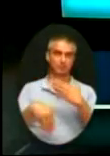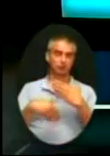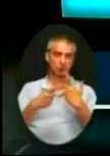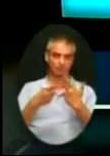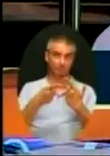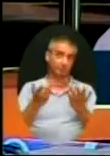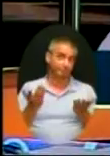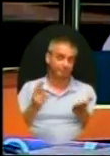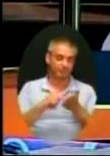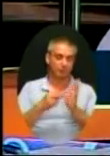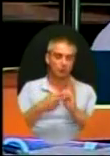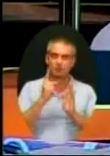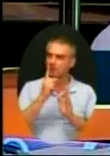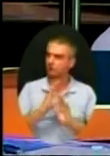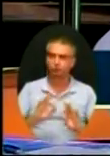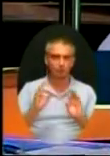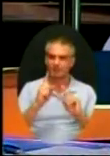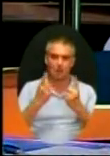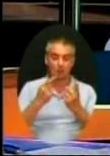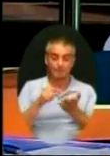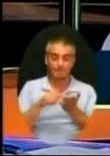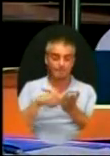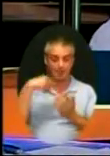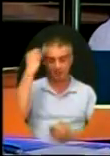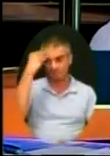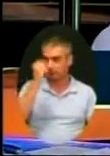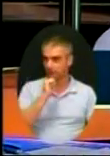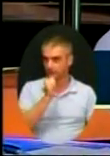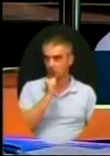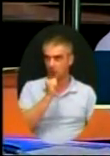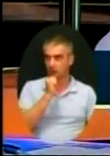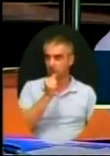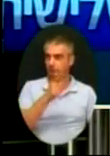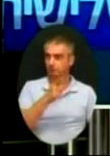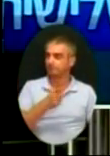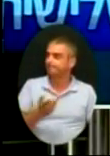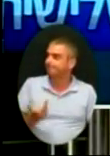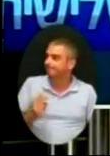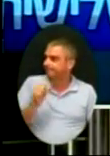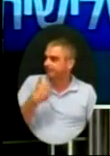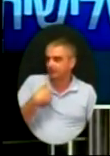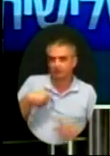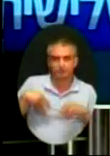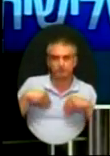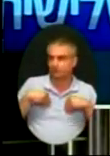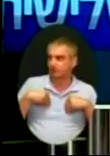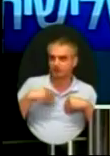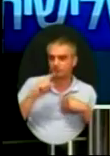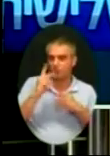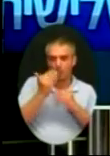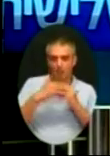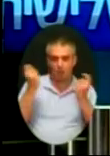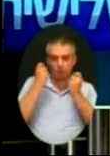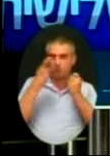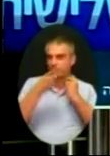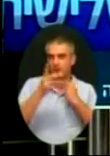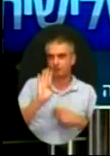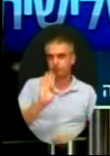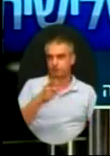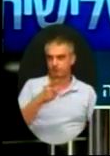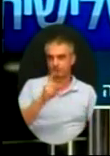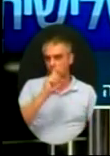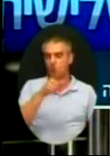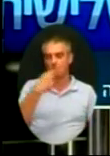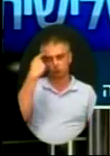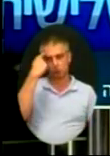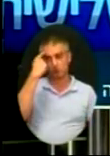של דבר בתוכנית, אבל שום דבר לא יקרה, כי הפלסטינים לא רוצים. תראה, קודם כל אני מסכים איתך, כנראה האחרון שיופתע זה בנימין נתניהו, הוא